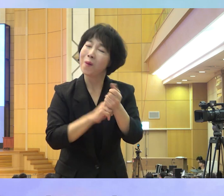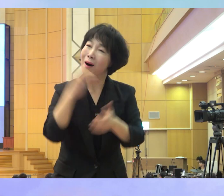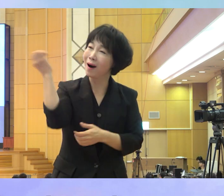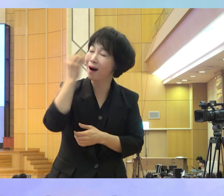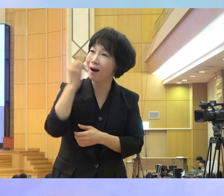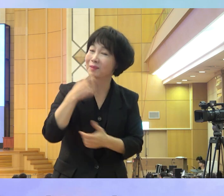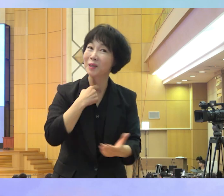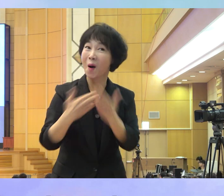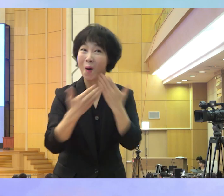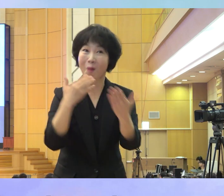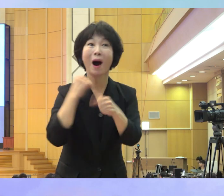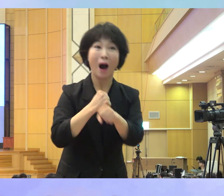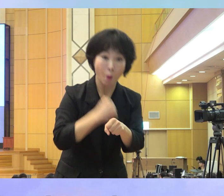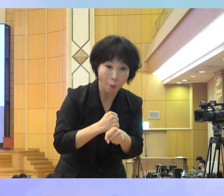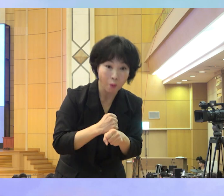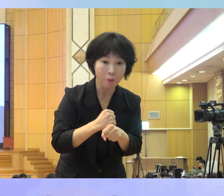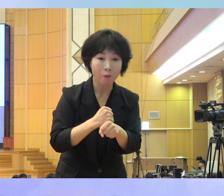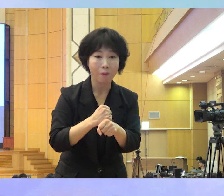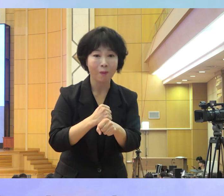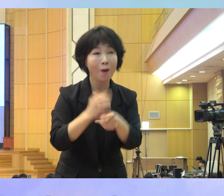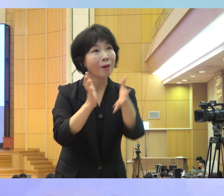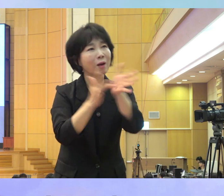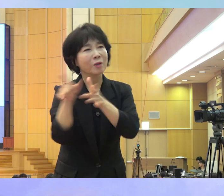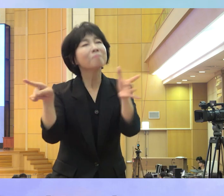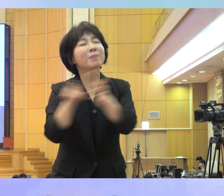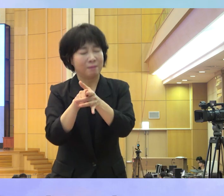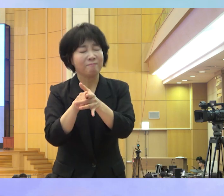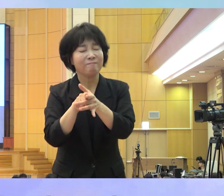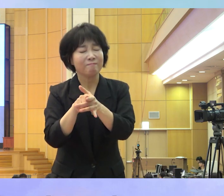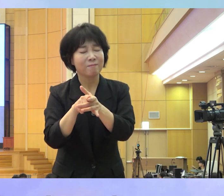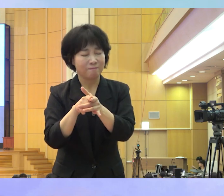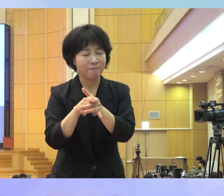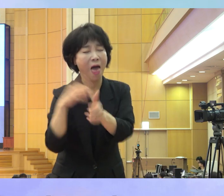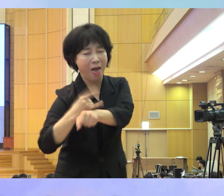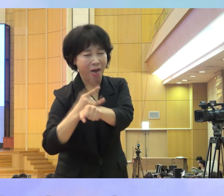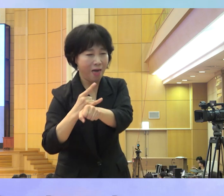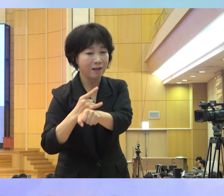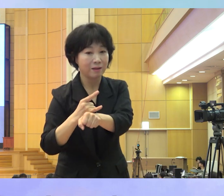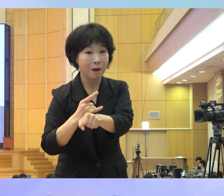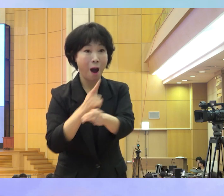표적을 보고 주님을 믿노라 말하면서도